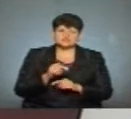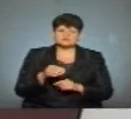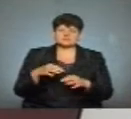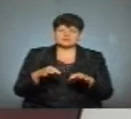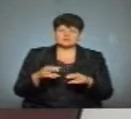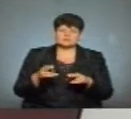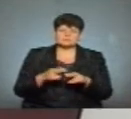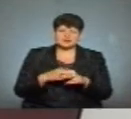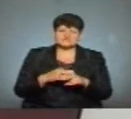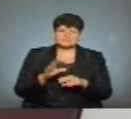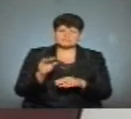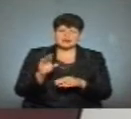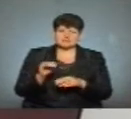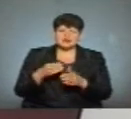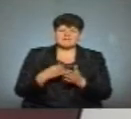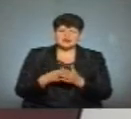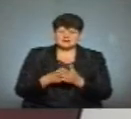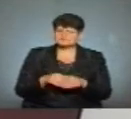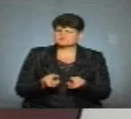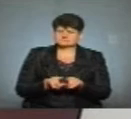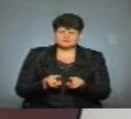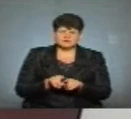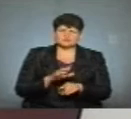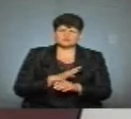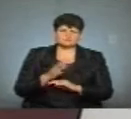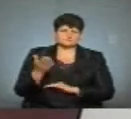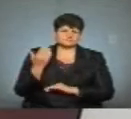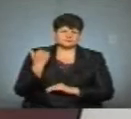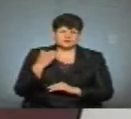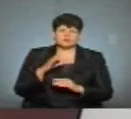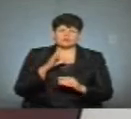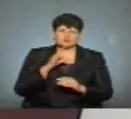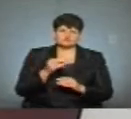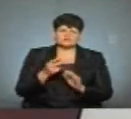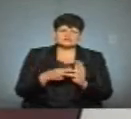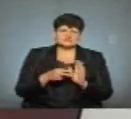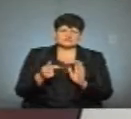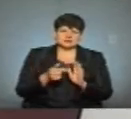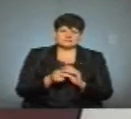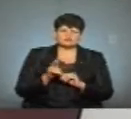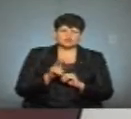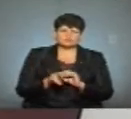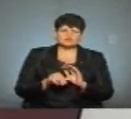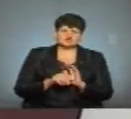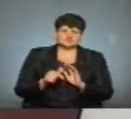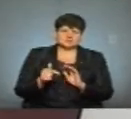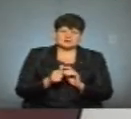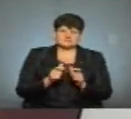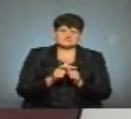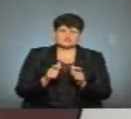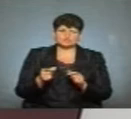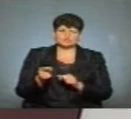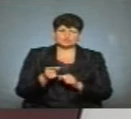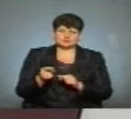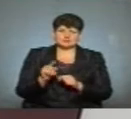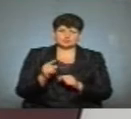без перепусток вартість залишилася такою ж, як і до карантину. У маршрутках 7 гривень, у тролейбусах 6 і з карткою